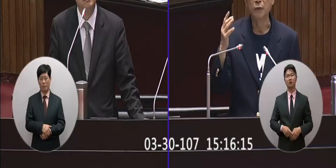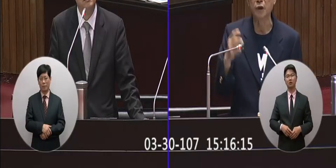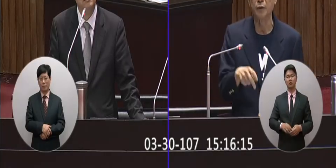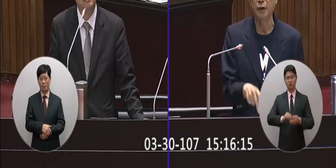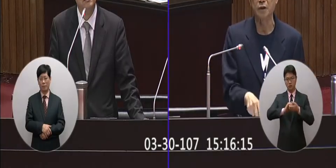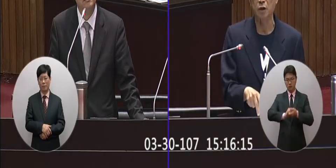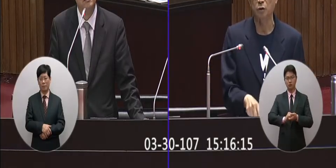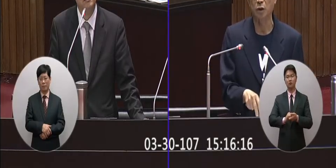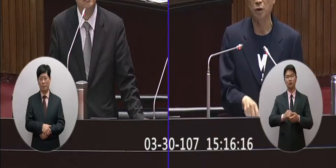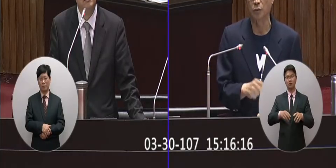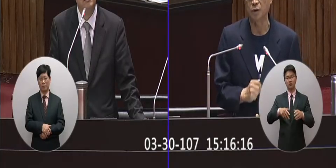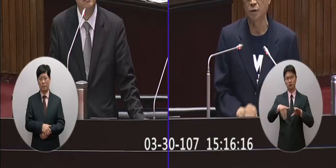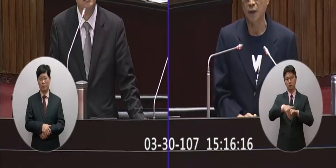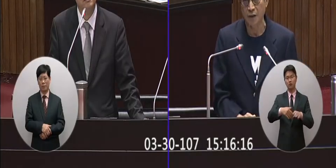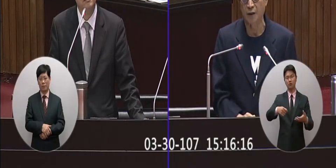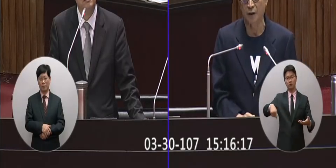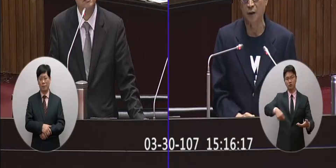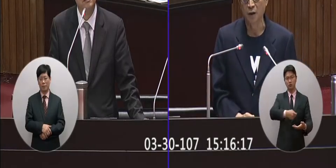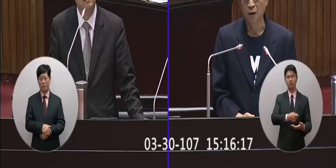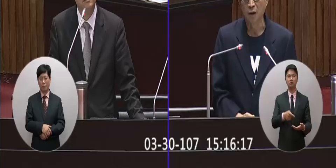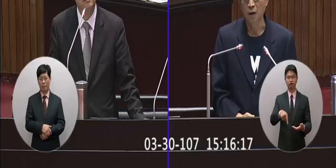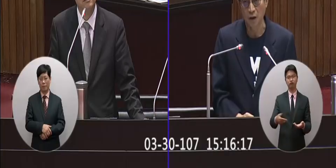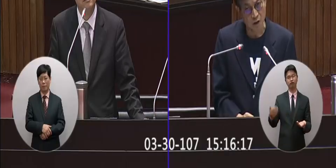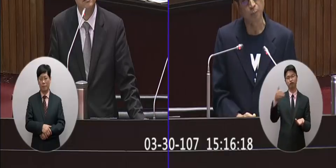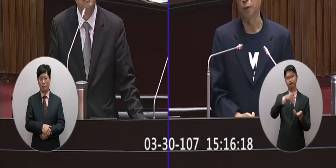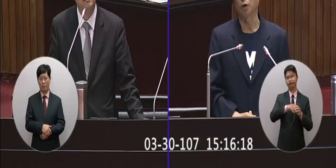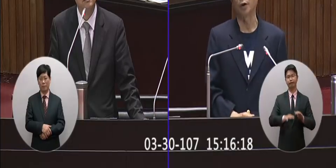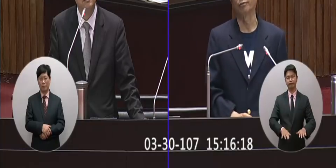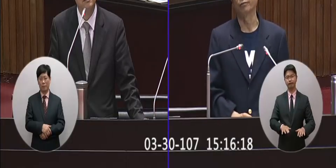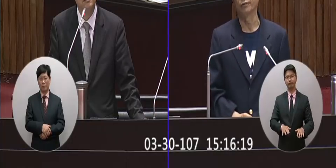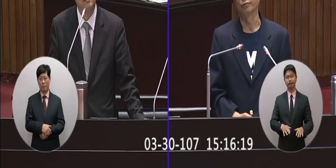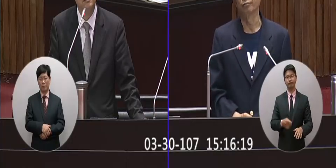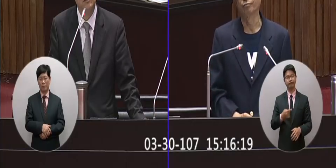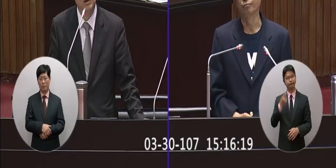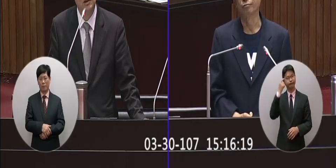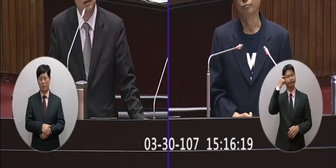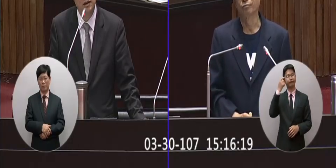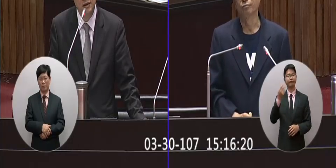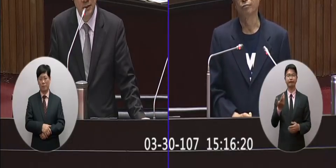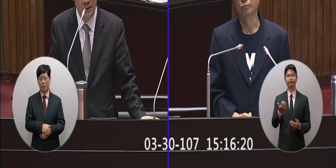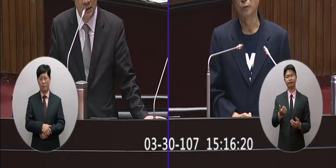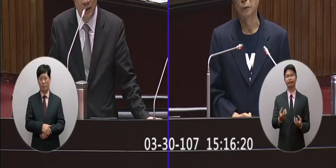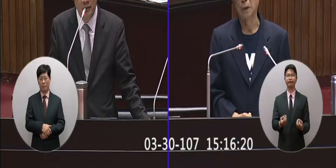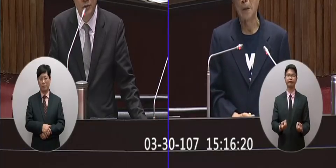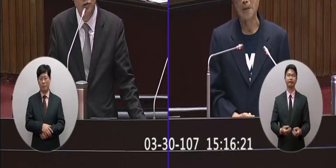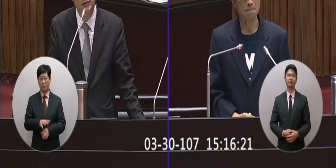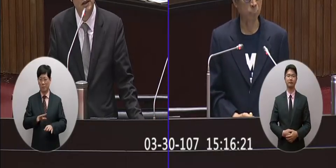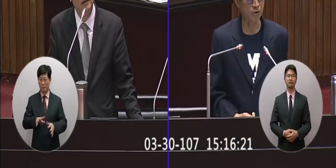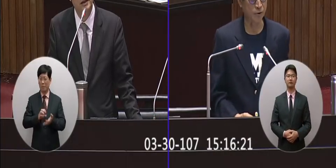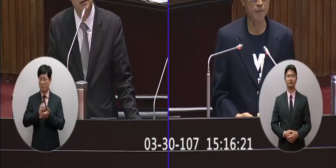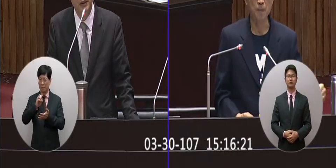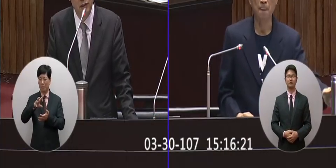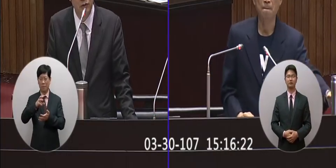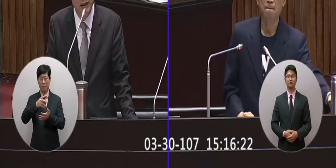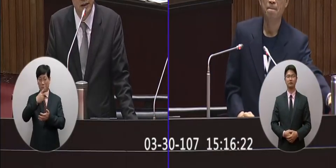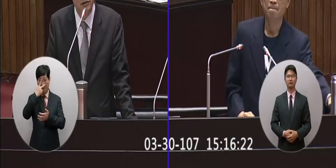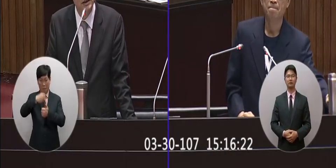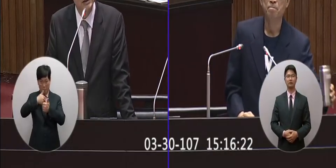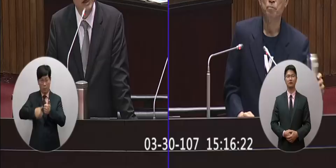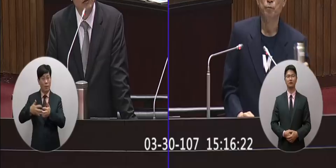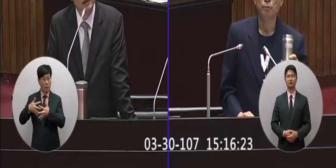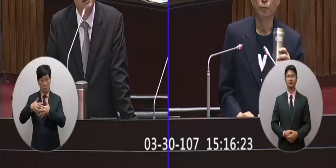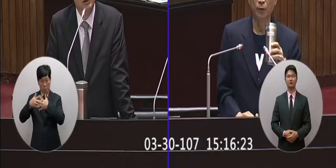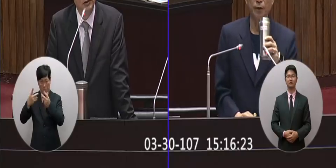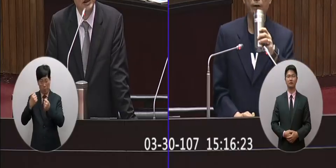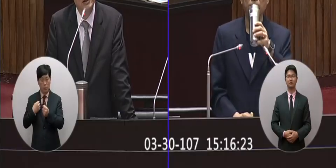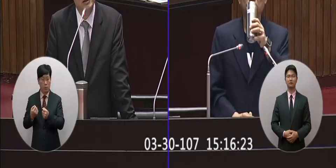好，一点敏感，结果到现在为止看起来也是不乐观。 跟赖委员说明哈，其实美国一直都